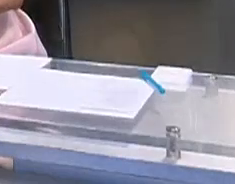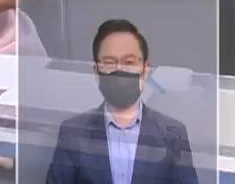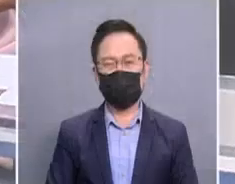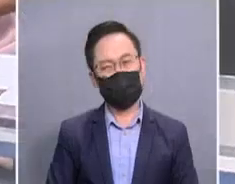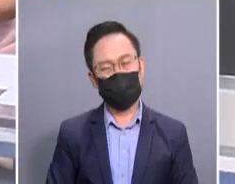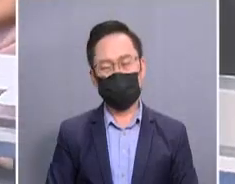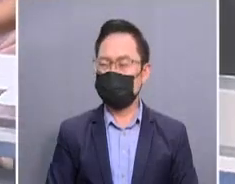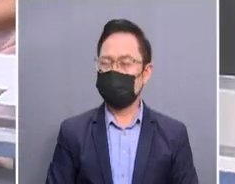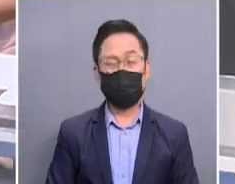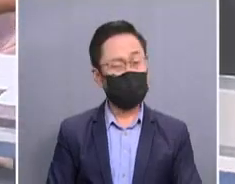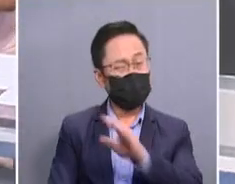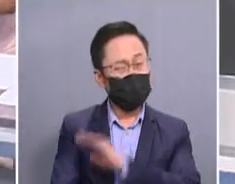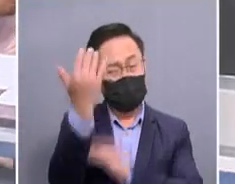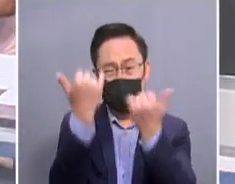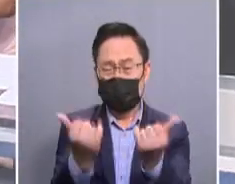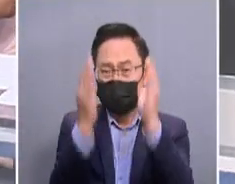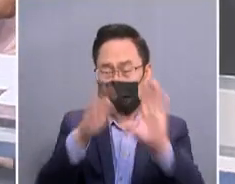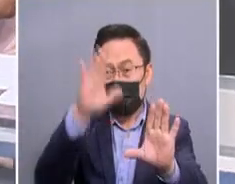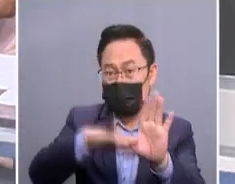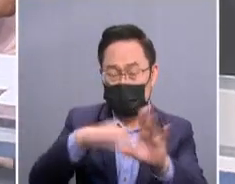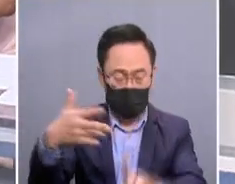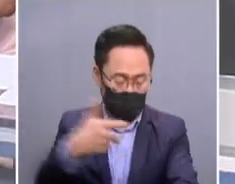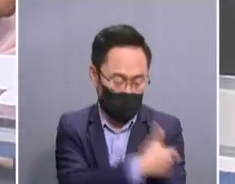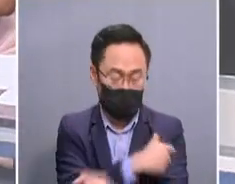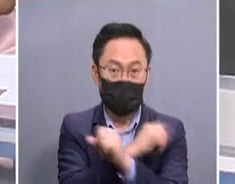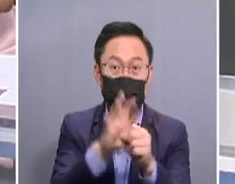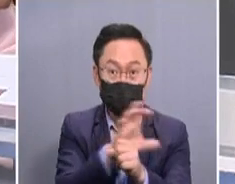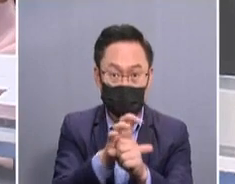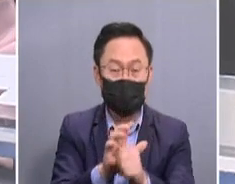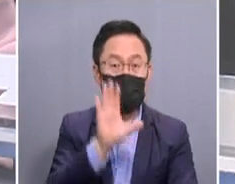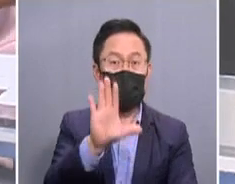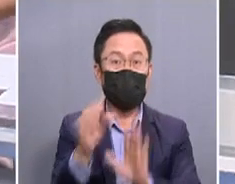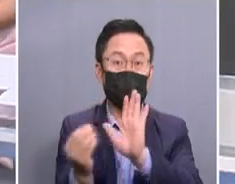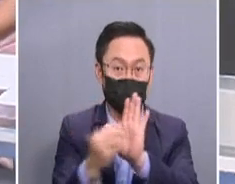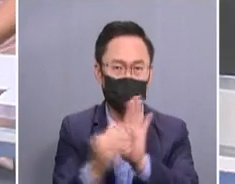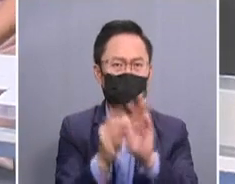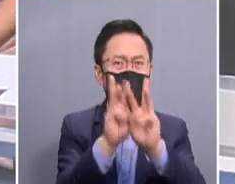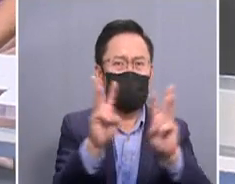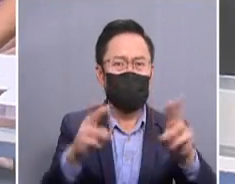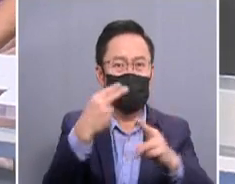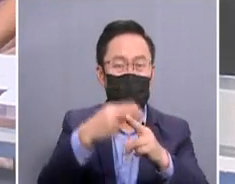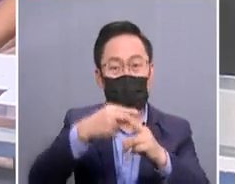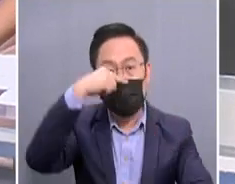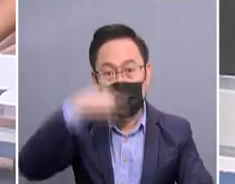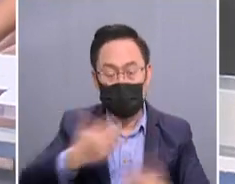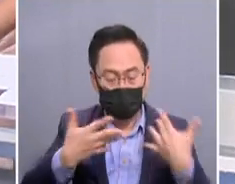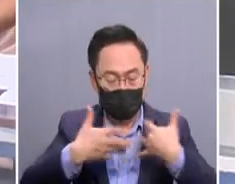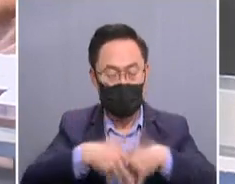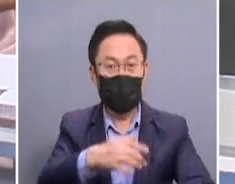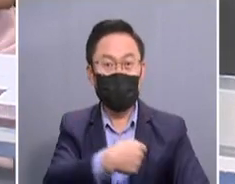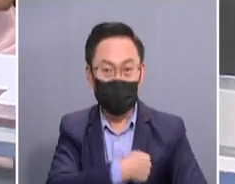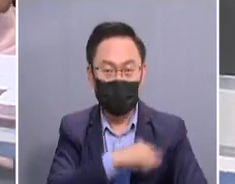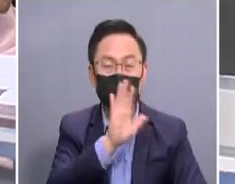ก็งงไปตามๆกันเมื่อเช้าหลายคนลงทะเบียนไปฉีดวัคซีนนะคะก ับ เว็บไซต์ไทยร่วมใจนะคะของกทม.ทางด้านของ